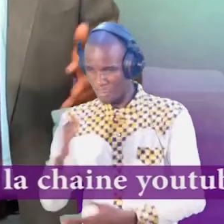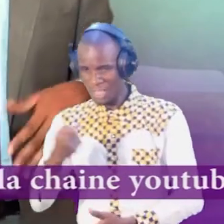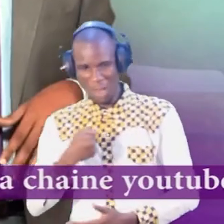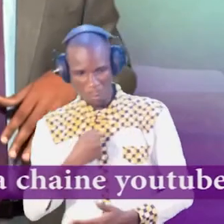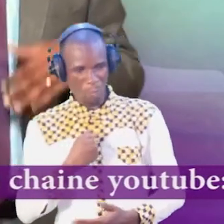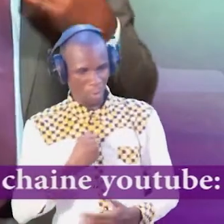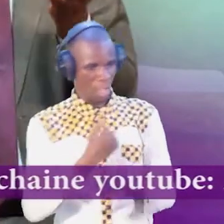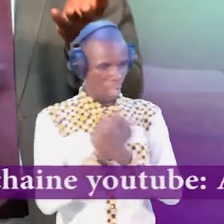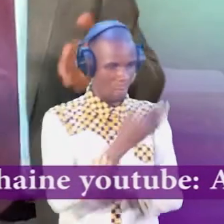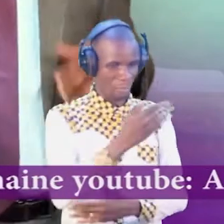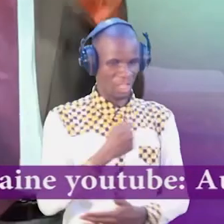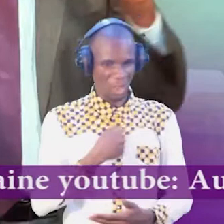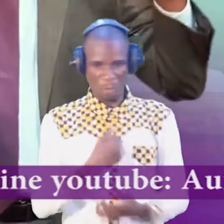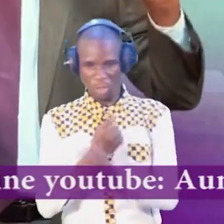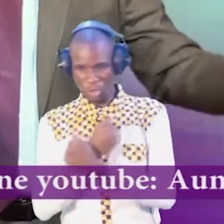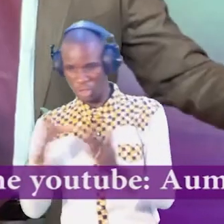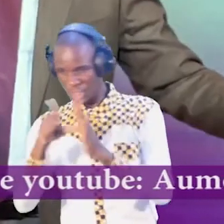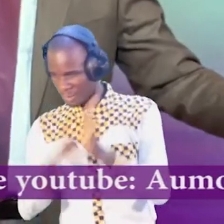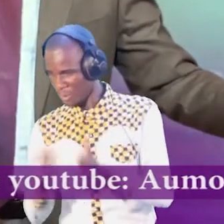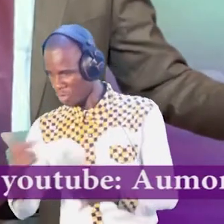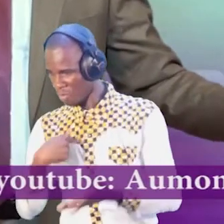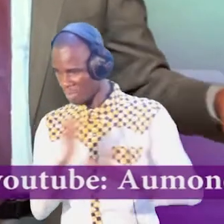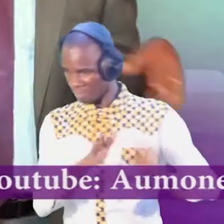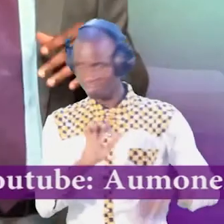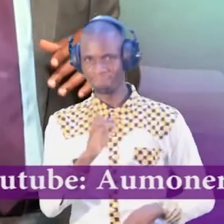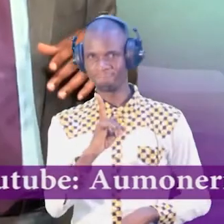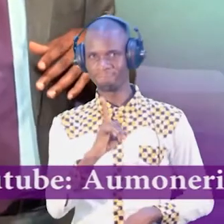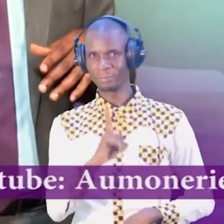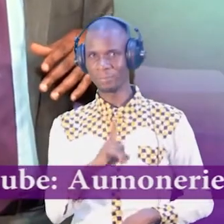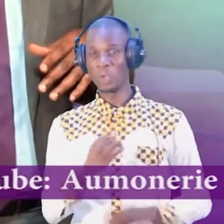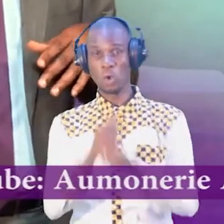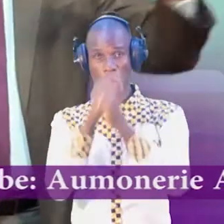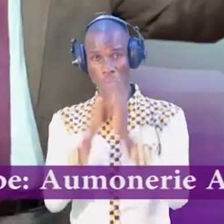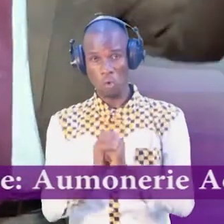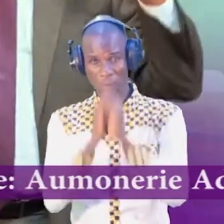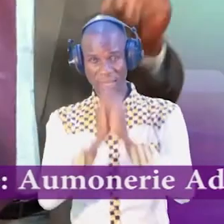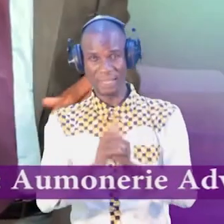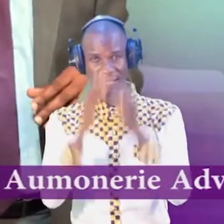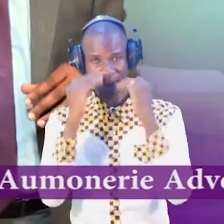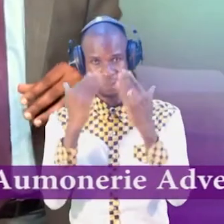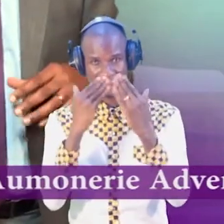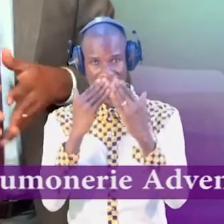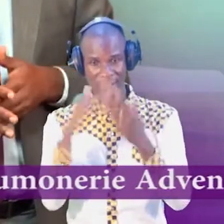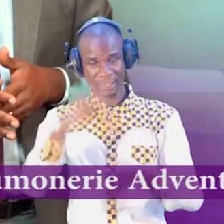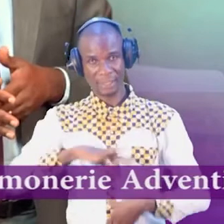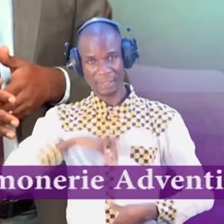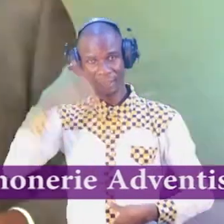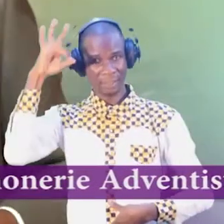ya restaurant okeyi kosenga tarif olobi ngai na kopona oyo na boyi oyo obandi kokakola